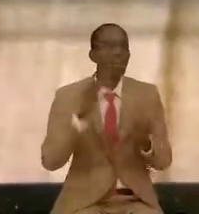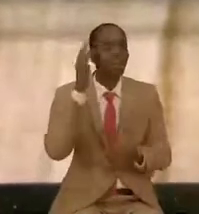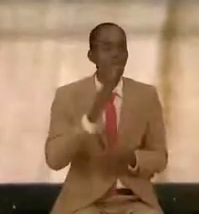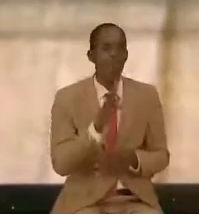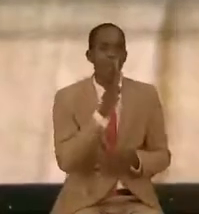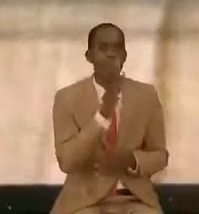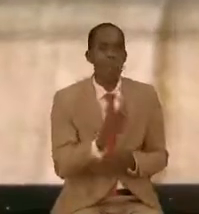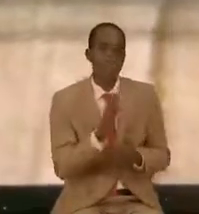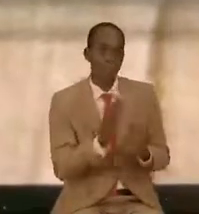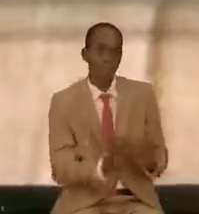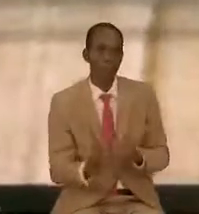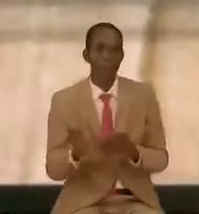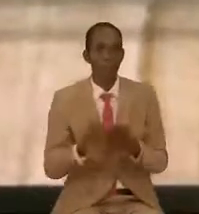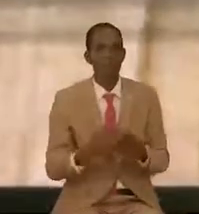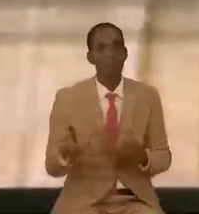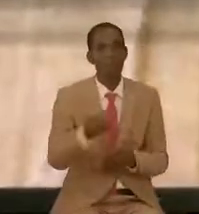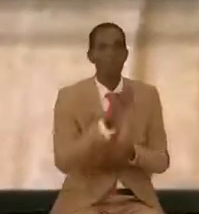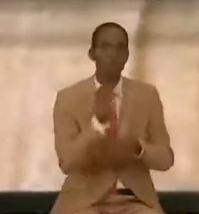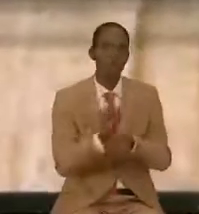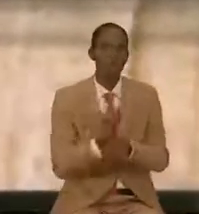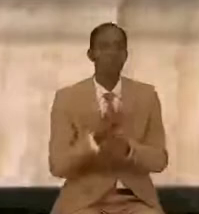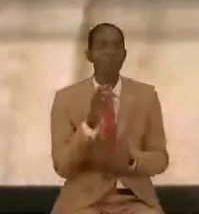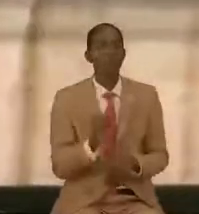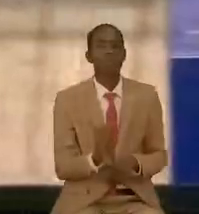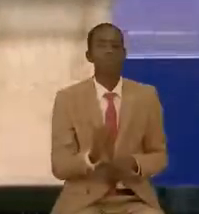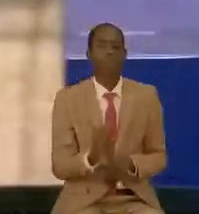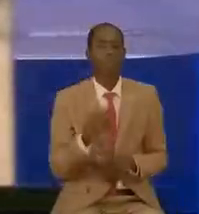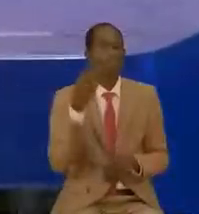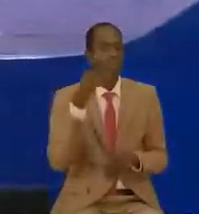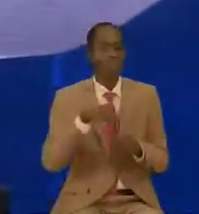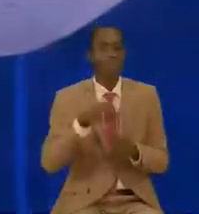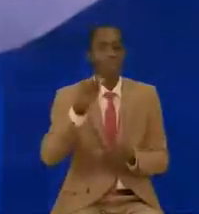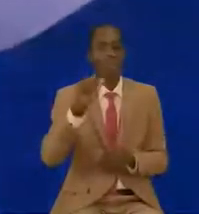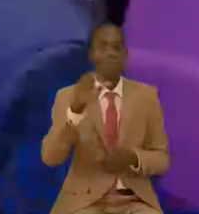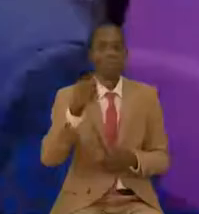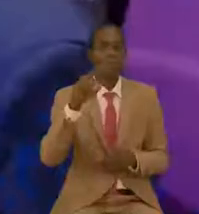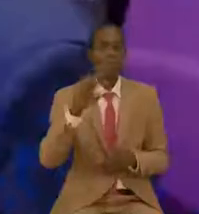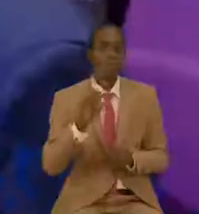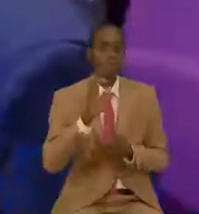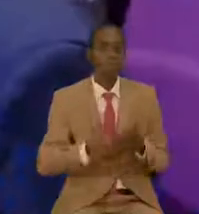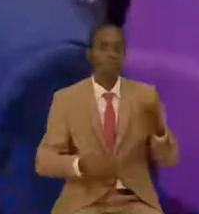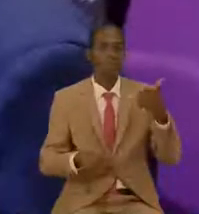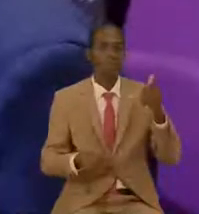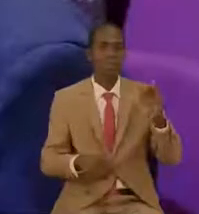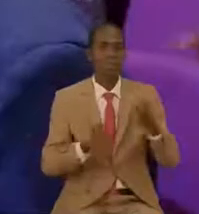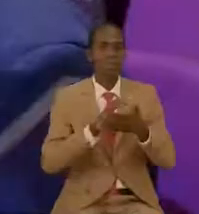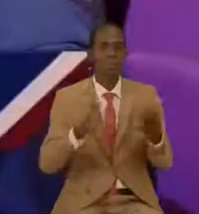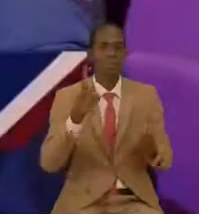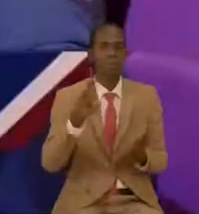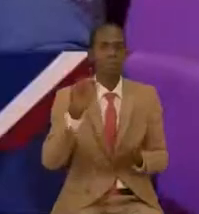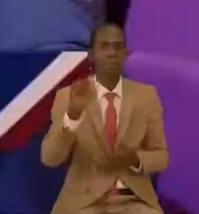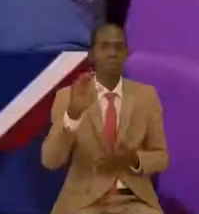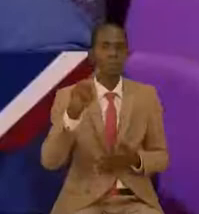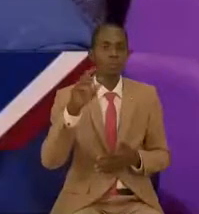plane sur eux. Leur fin sera selon leurs œuvres. Actes chapitre